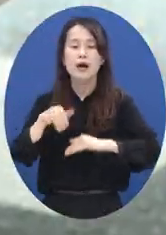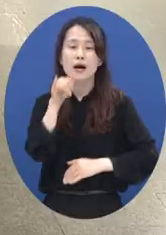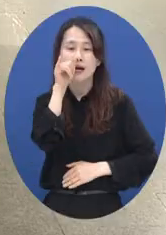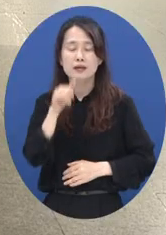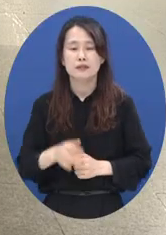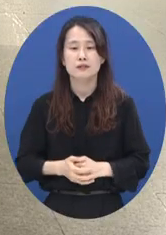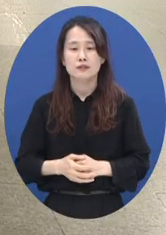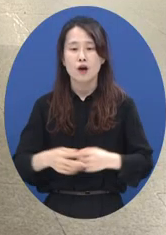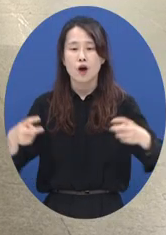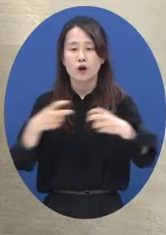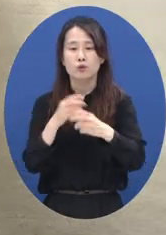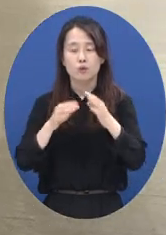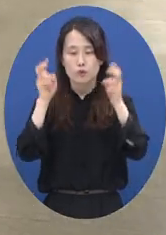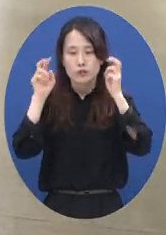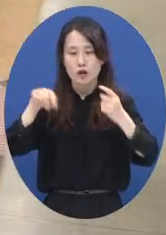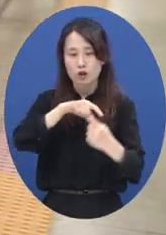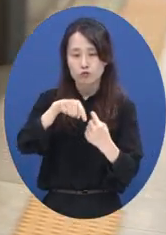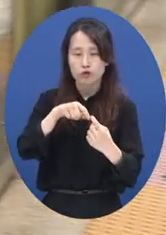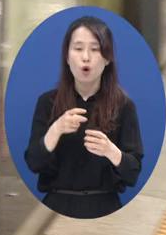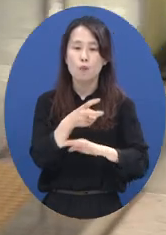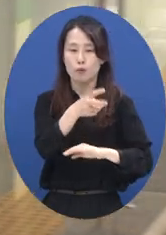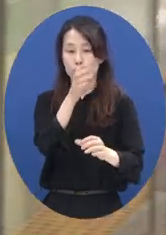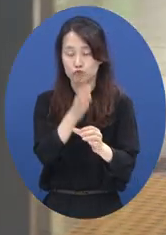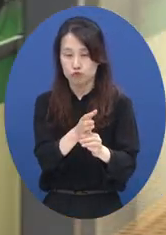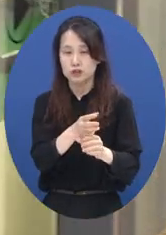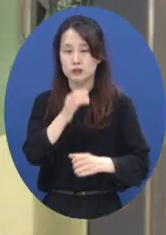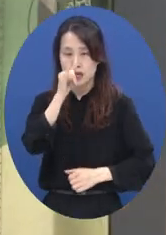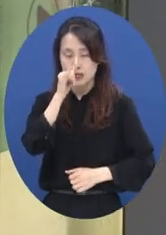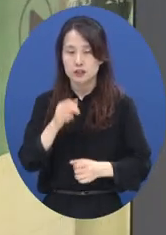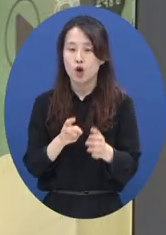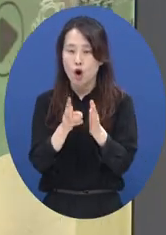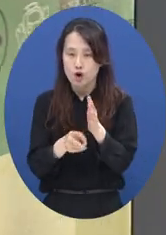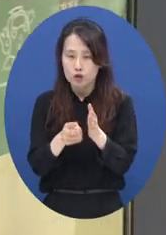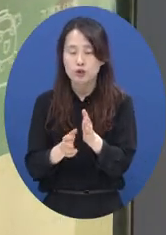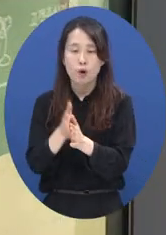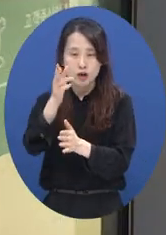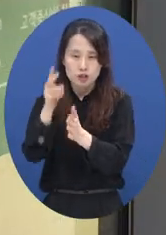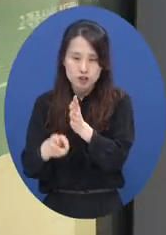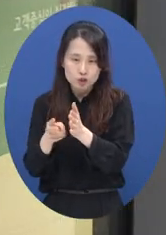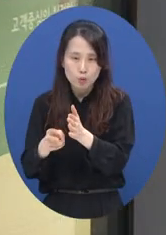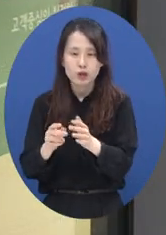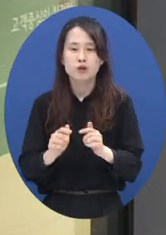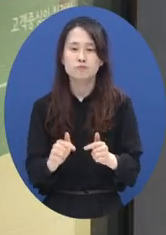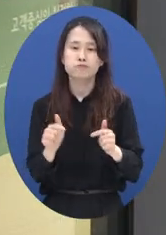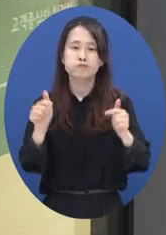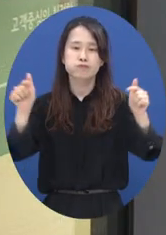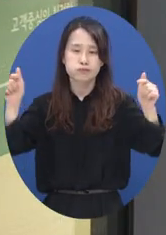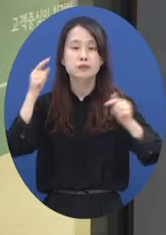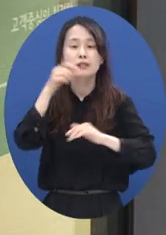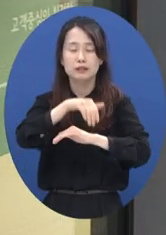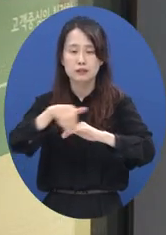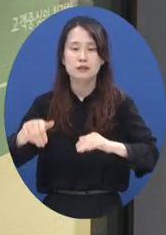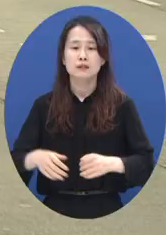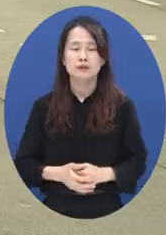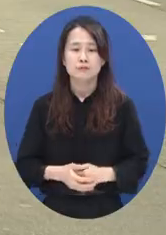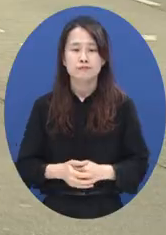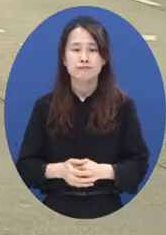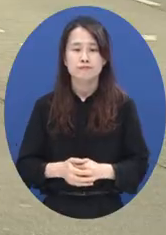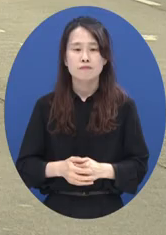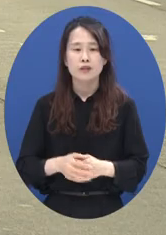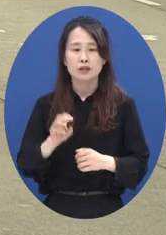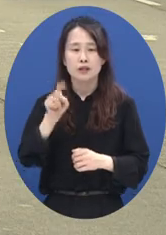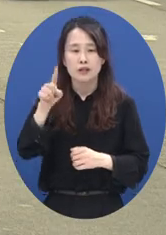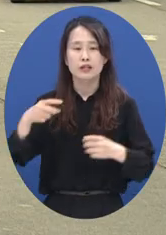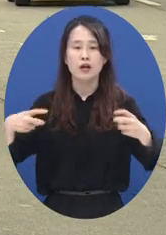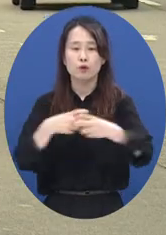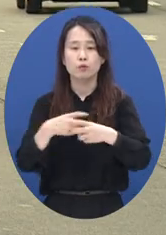목표입니다. 경기교통공사의 운영은 버스 중심으로 한후 광역철도와 시군 도시철도까지 범위를 확대해 나갈 예정.